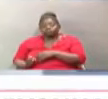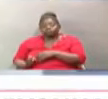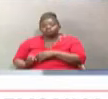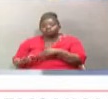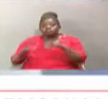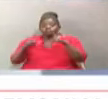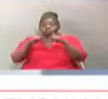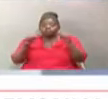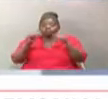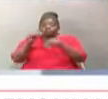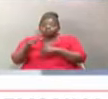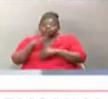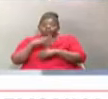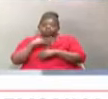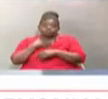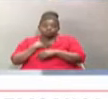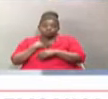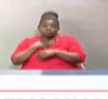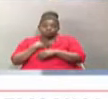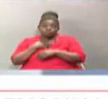Ebigambo ebyo ngonza